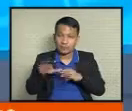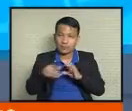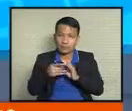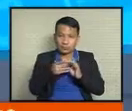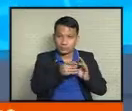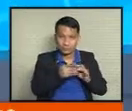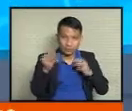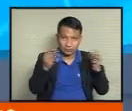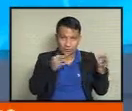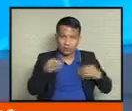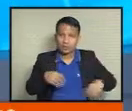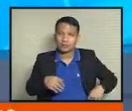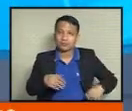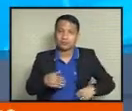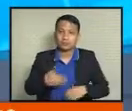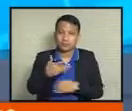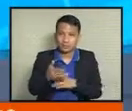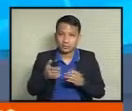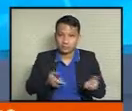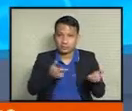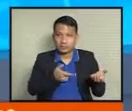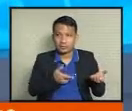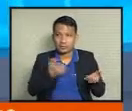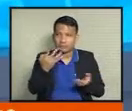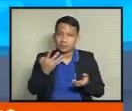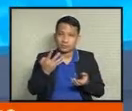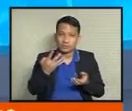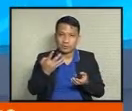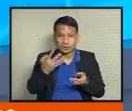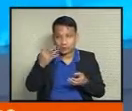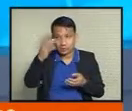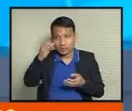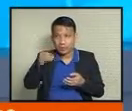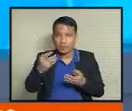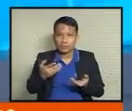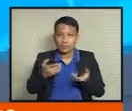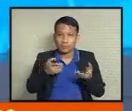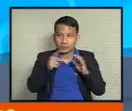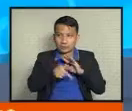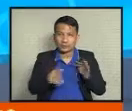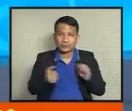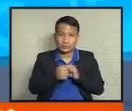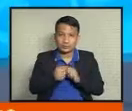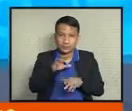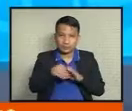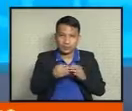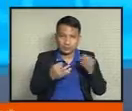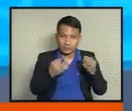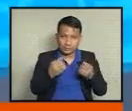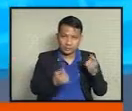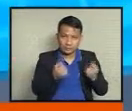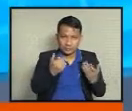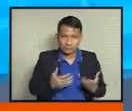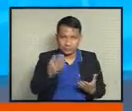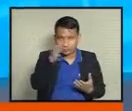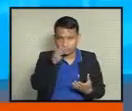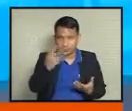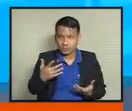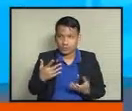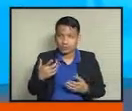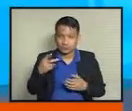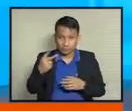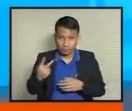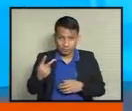ilegal na droga. Nang pagbabarilin sila ng apat na suspect, kasama nilang napatay ang driver na Pinoy. Sugatan naman ang dalawang